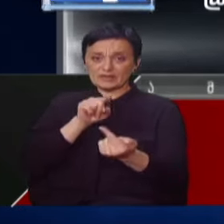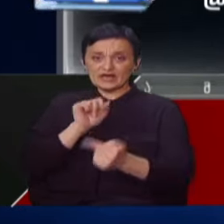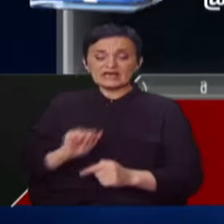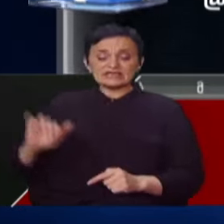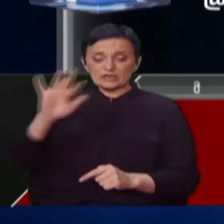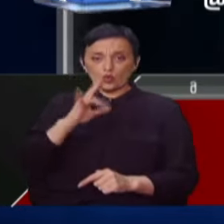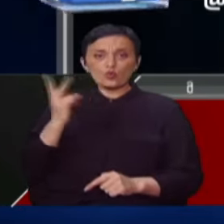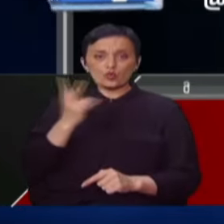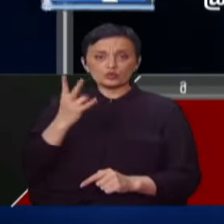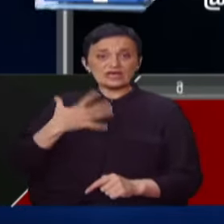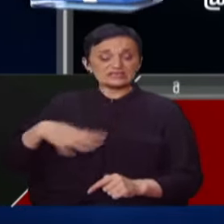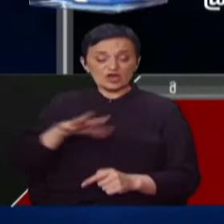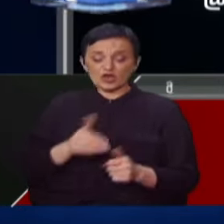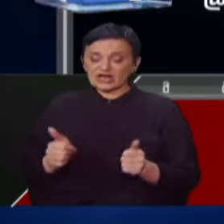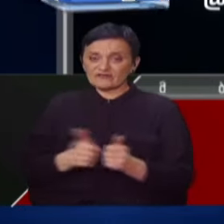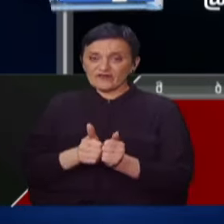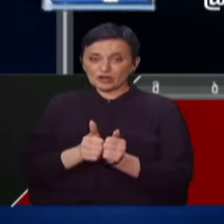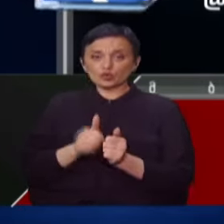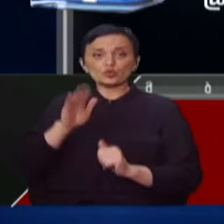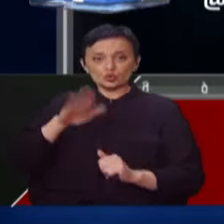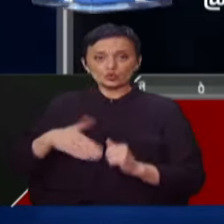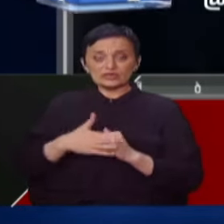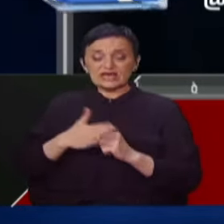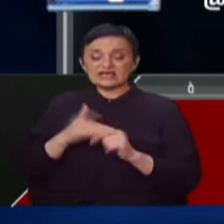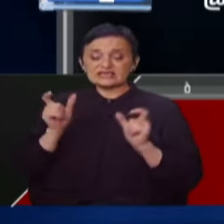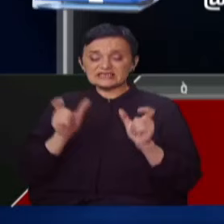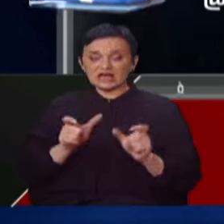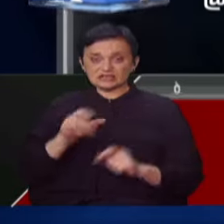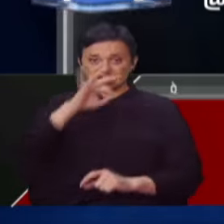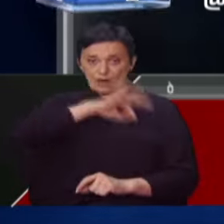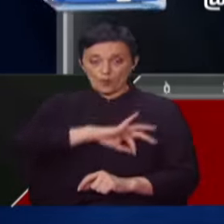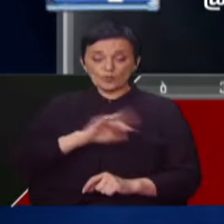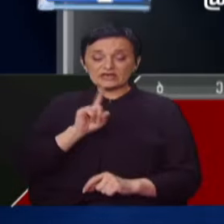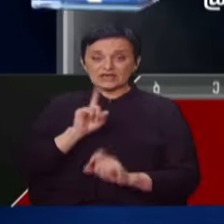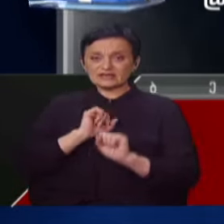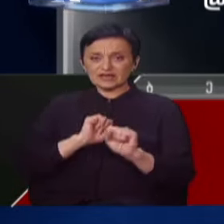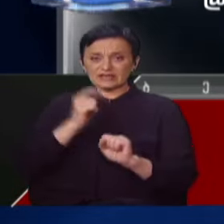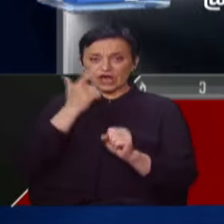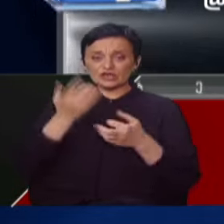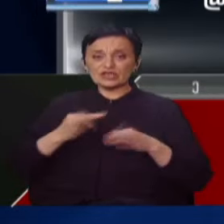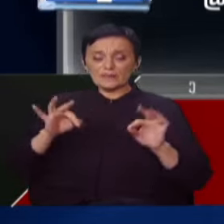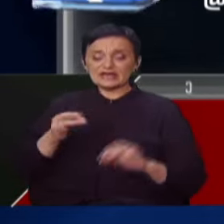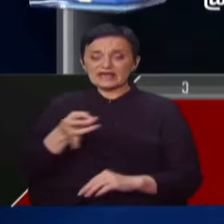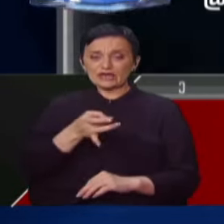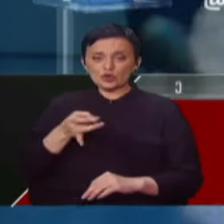დასავლეთი უნდა დადგეს საქართველოს გვერდით, თუნდაც სანქციების გამოყენებით, რათა დაიცვას დემოკრატია